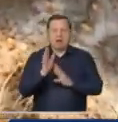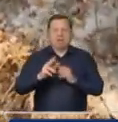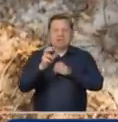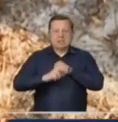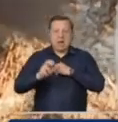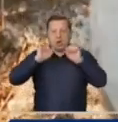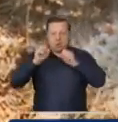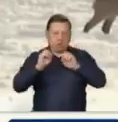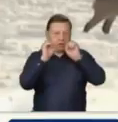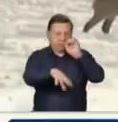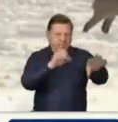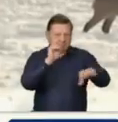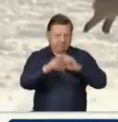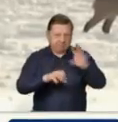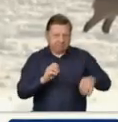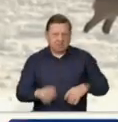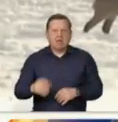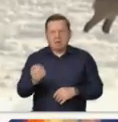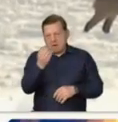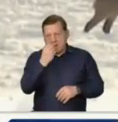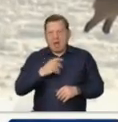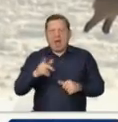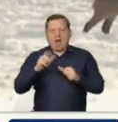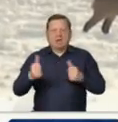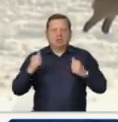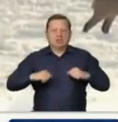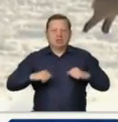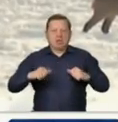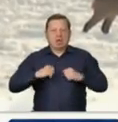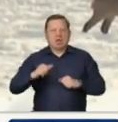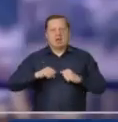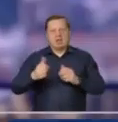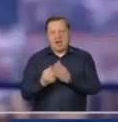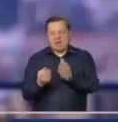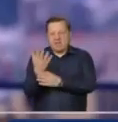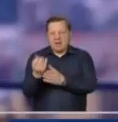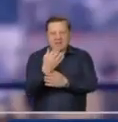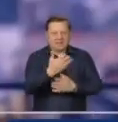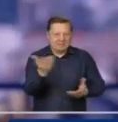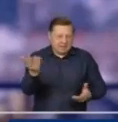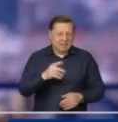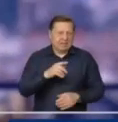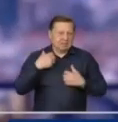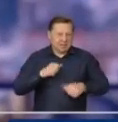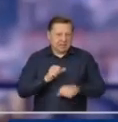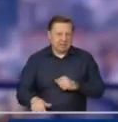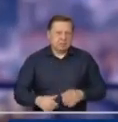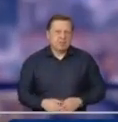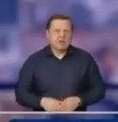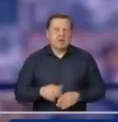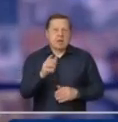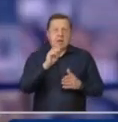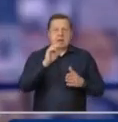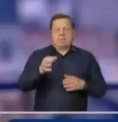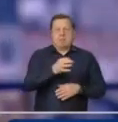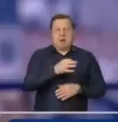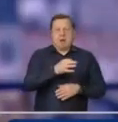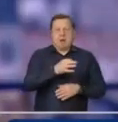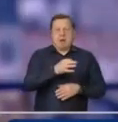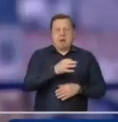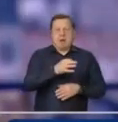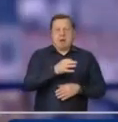kukurydzę. Głodomory nosami nie kręcą, ale już czekają na nowalijki. Na całych Mazurach i Podlasiu śnieg, ale w pozostałej